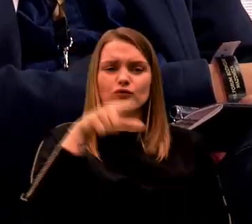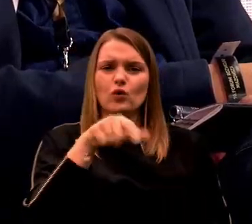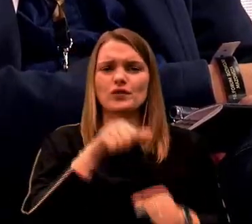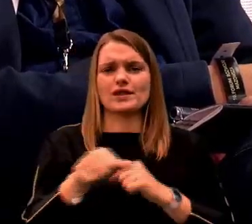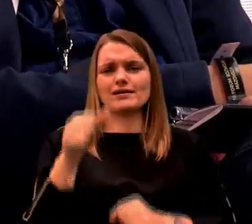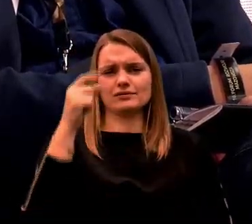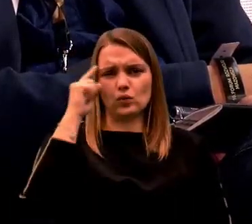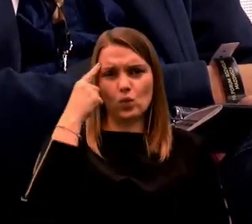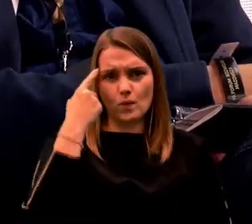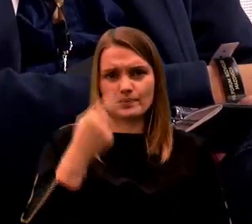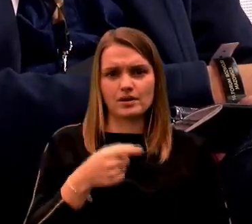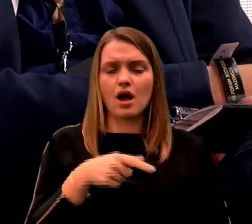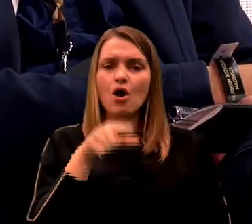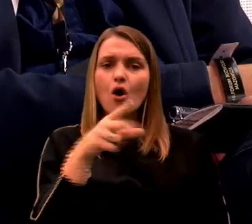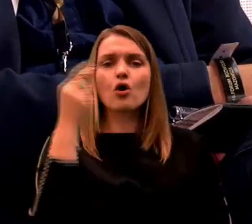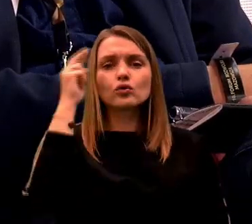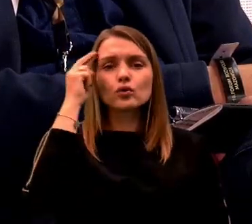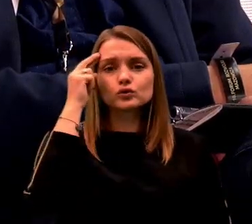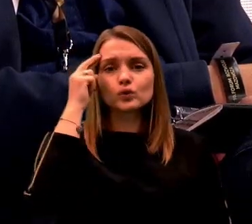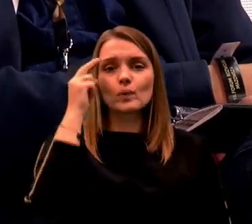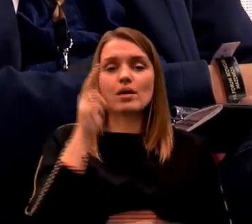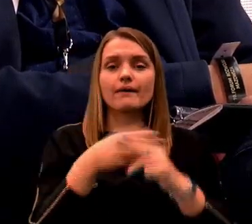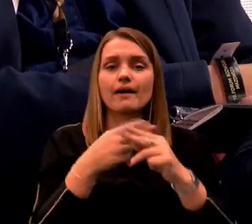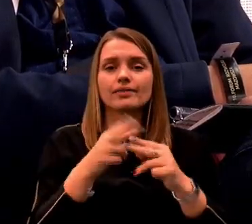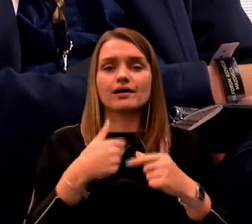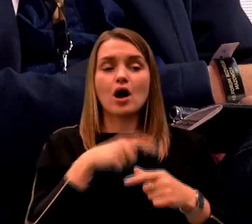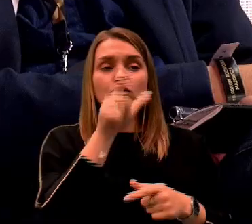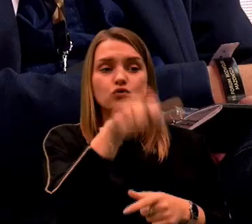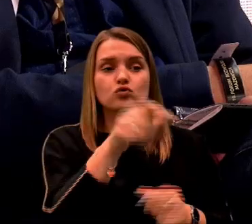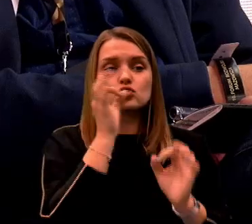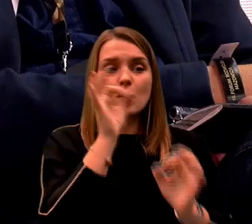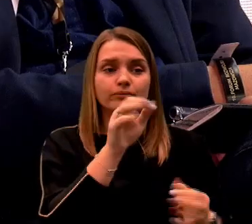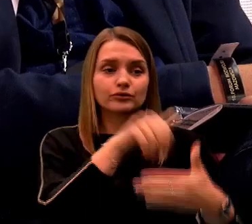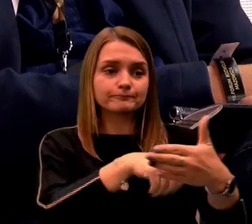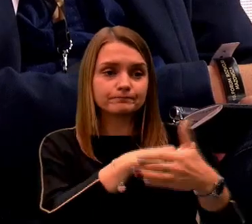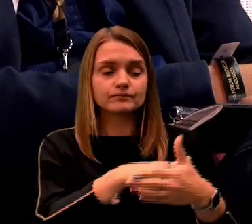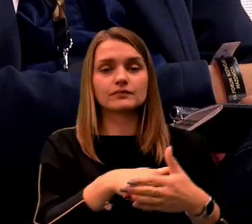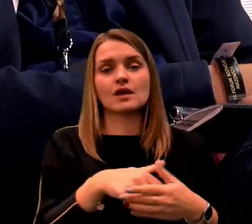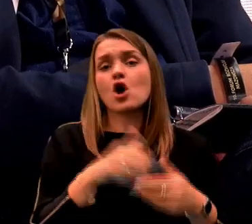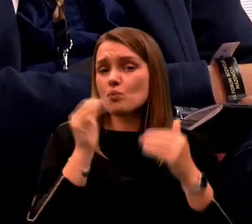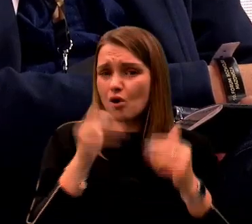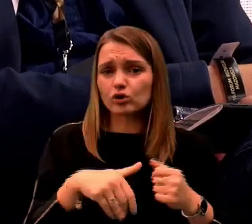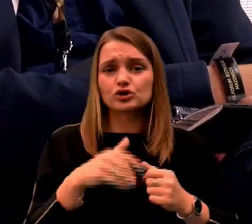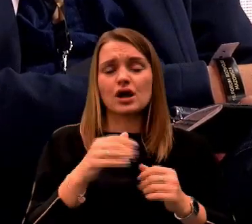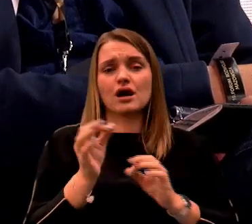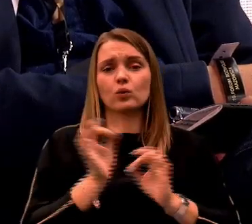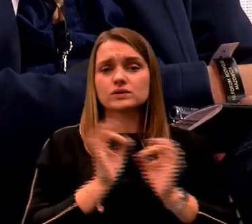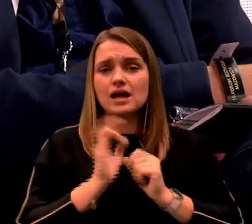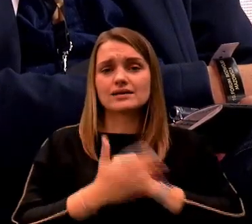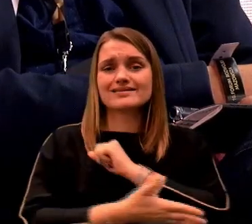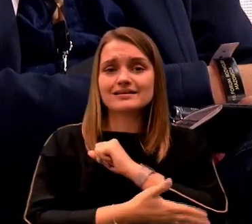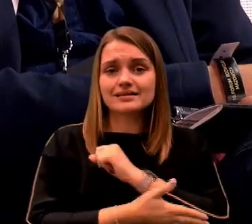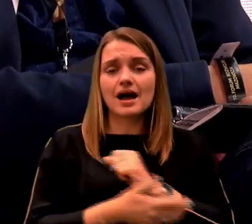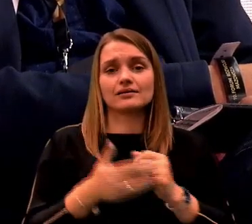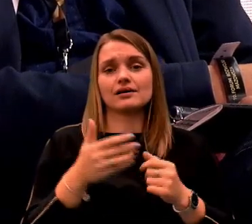wie, rozumie, kiedy się go dobrze traktuje, a kiedy nie. Można ustalić zasady, można pilnować przepisów BHP, natomiast